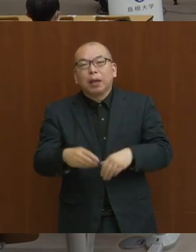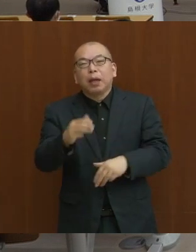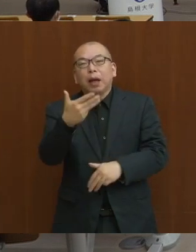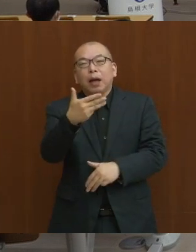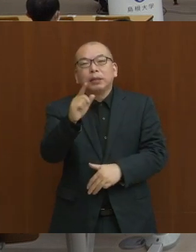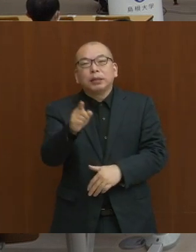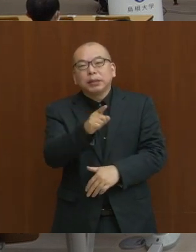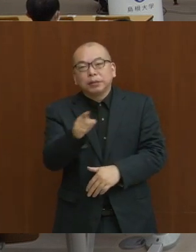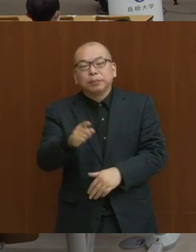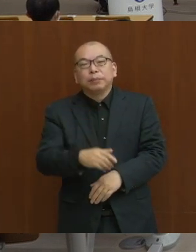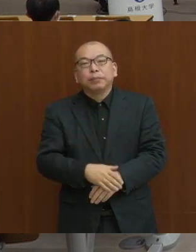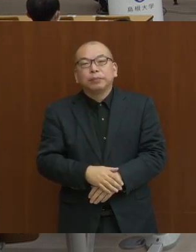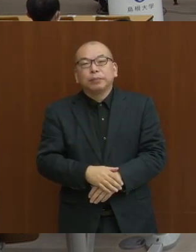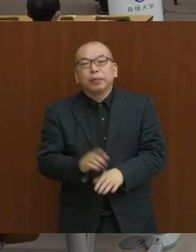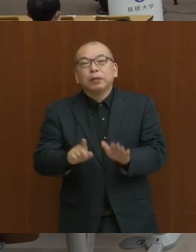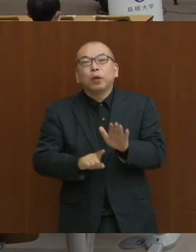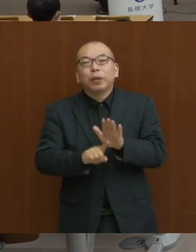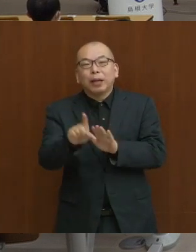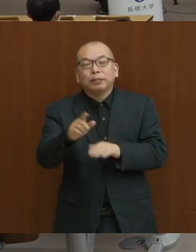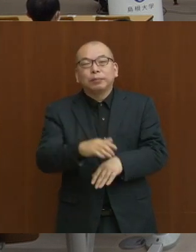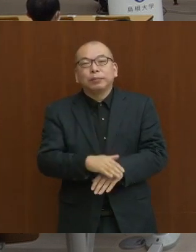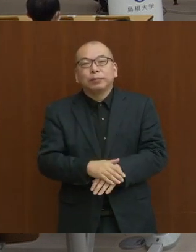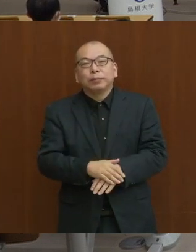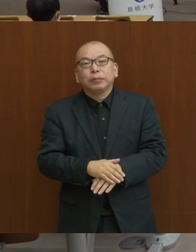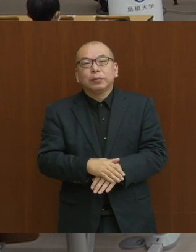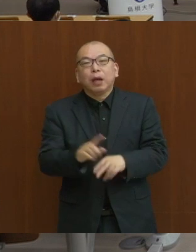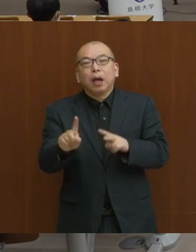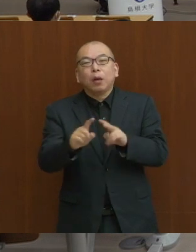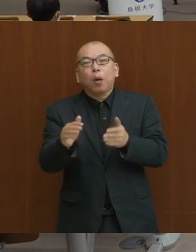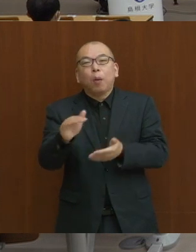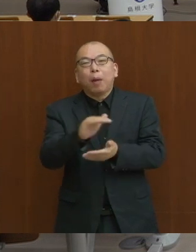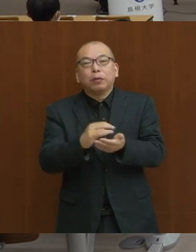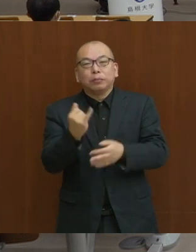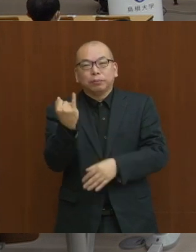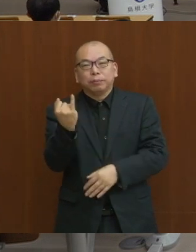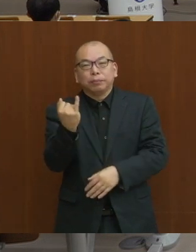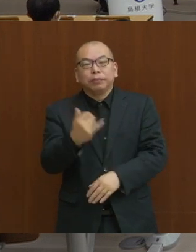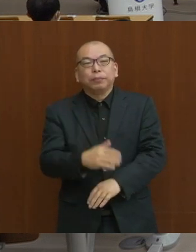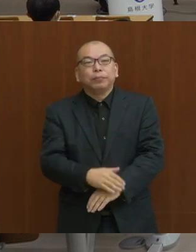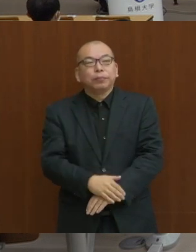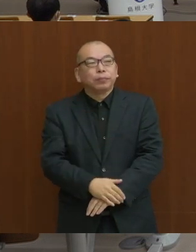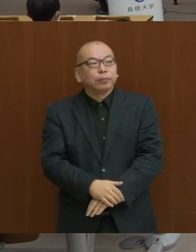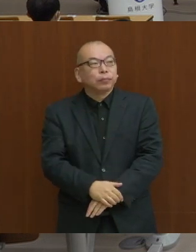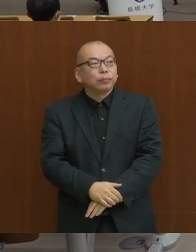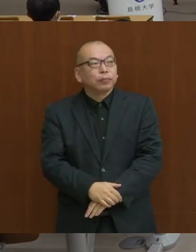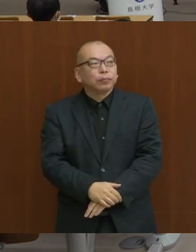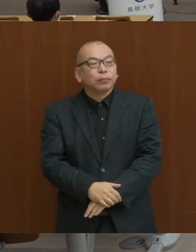名、総代小丸由香子、